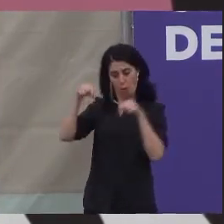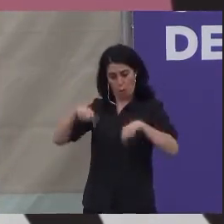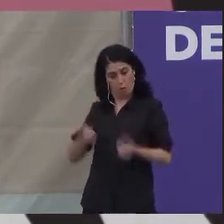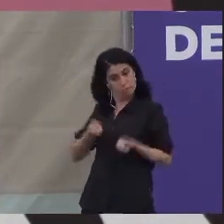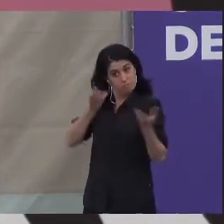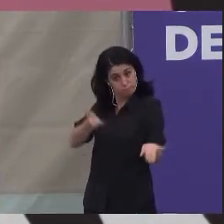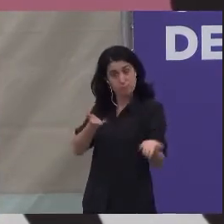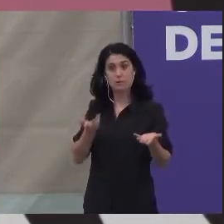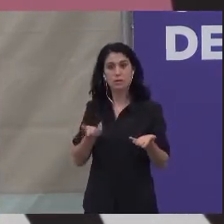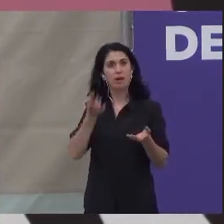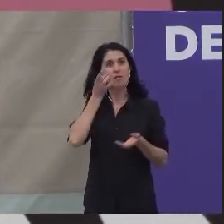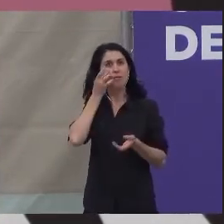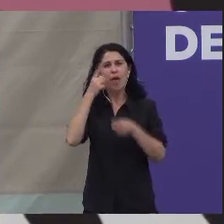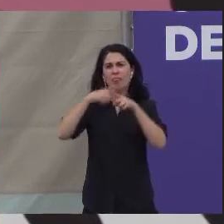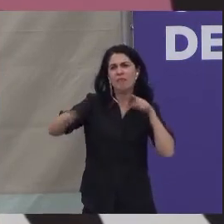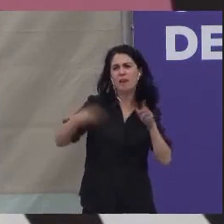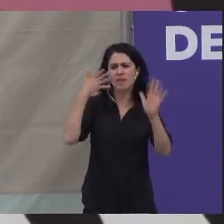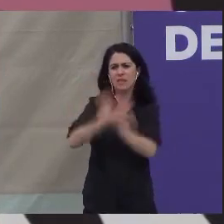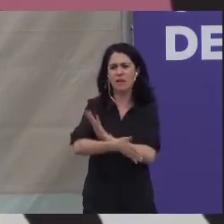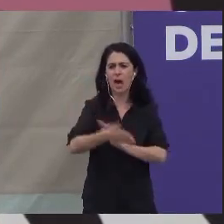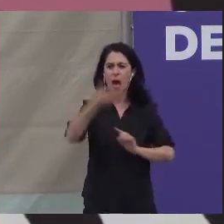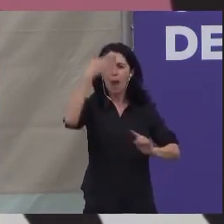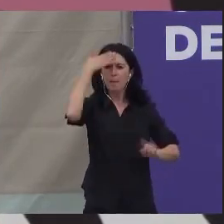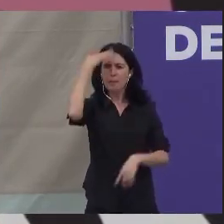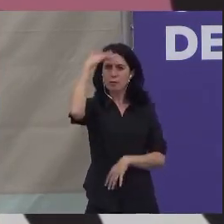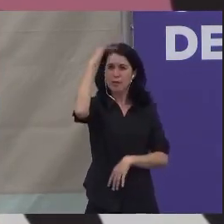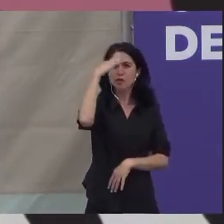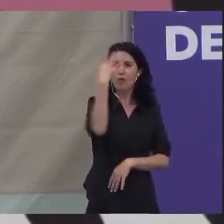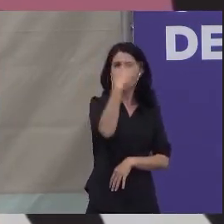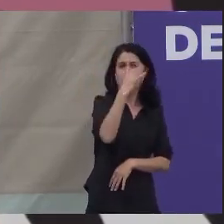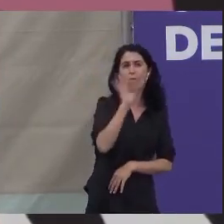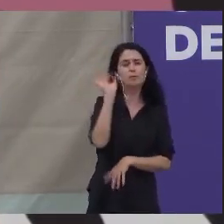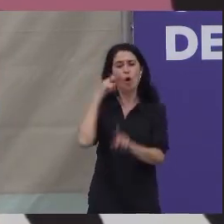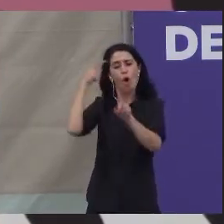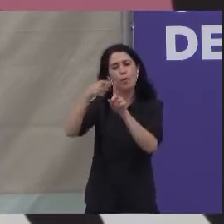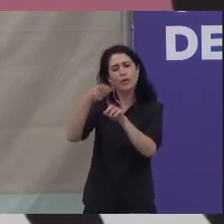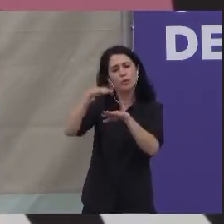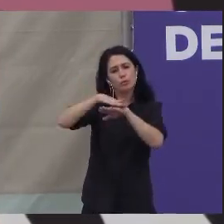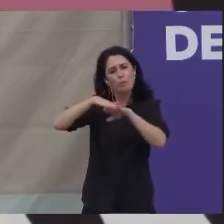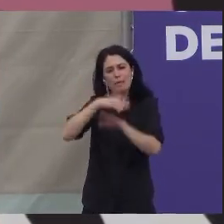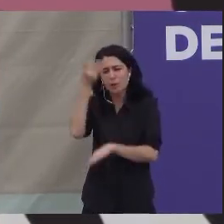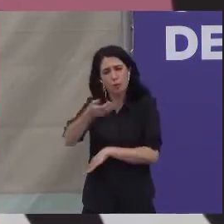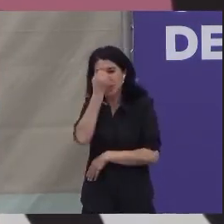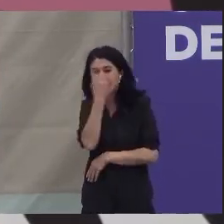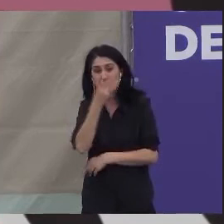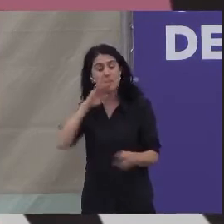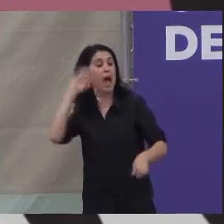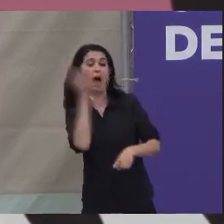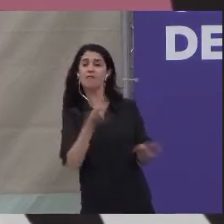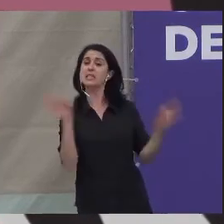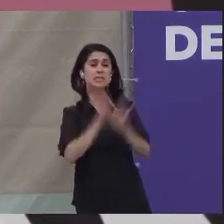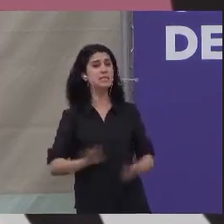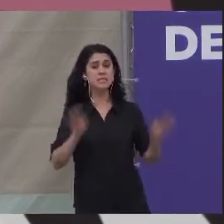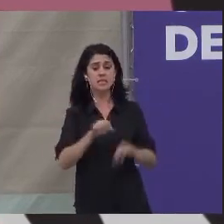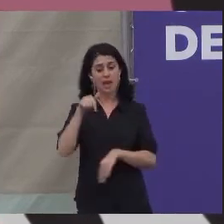diferències que no afecten ni els principis ni els objectius fonamentals. Volia dir-vos que aquesta